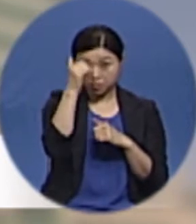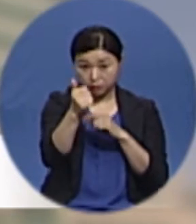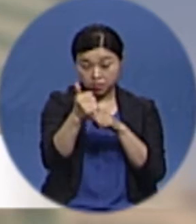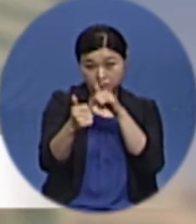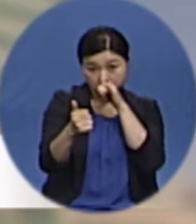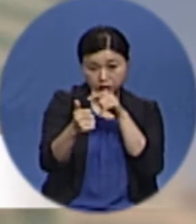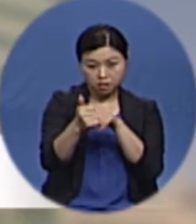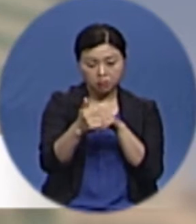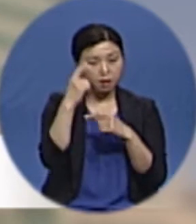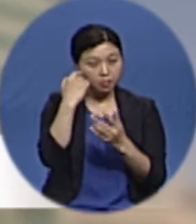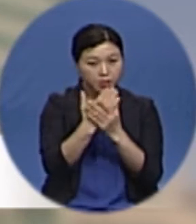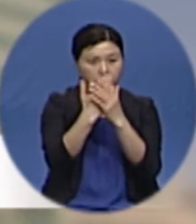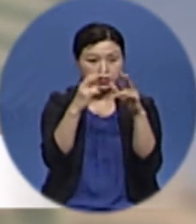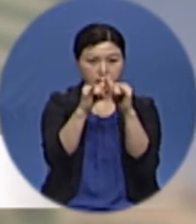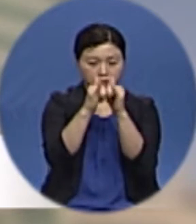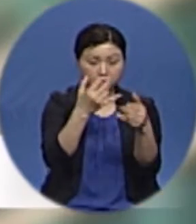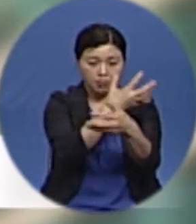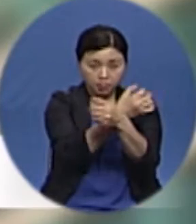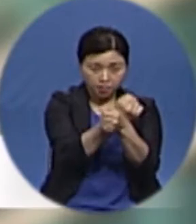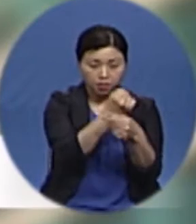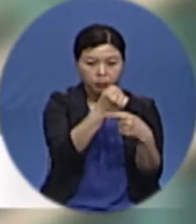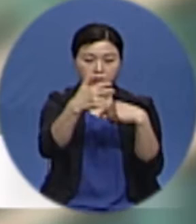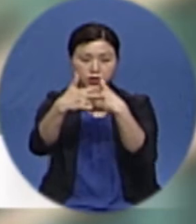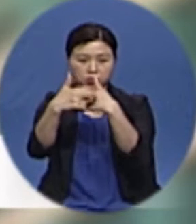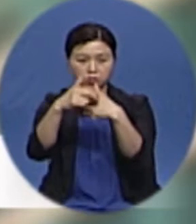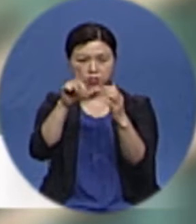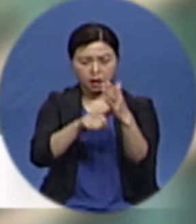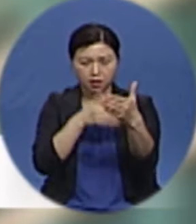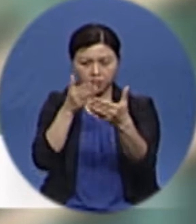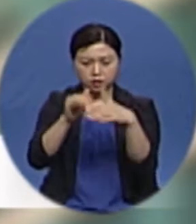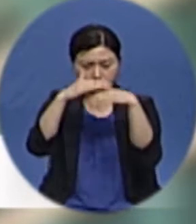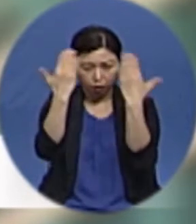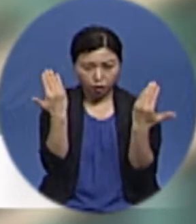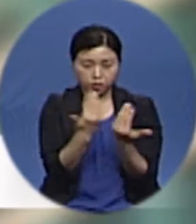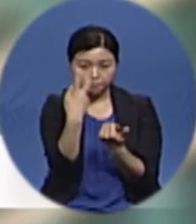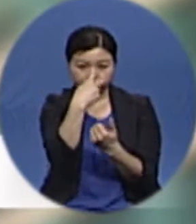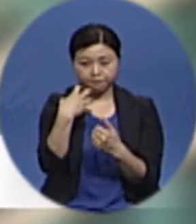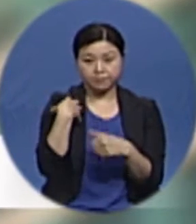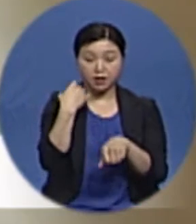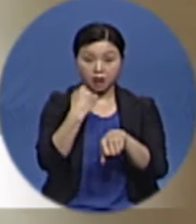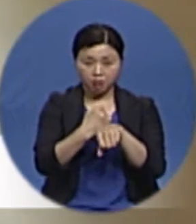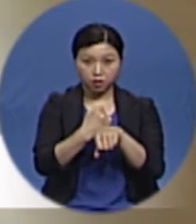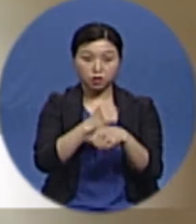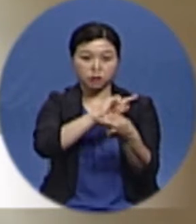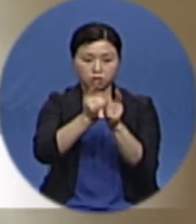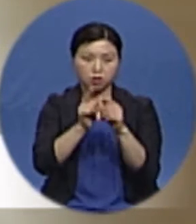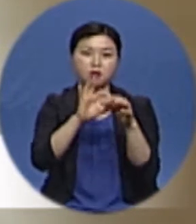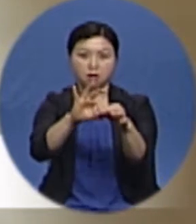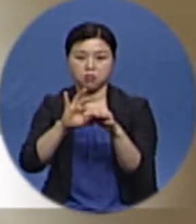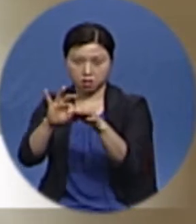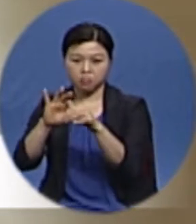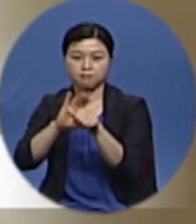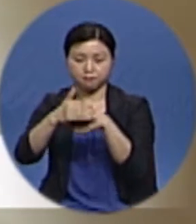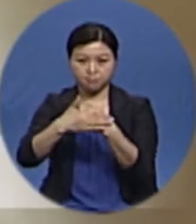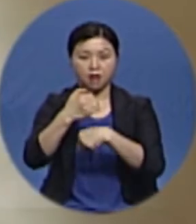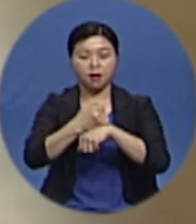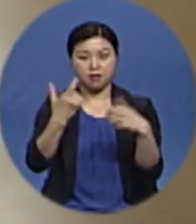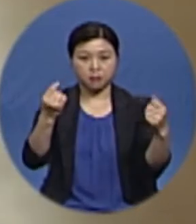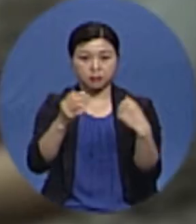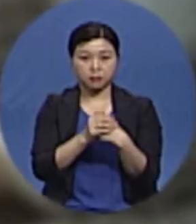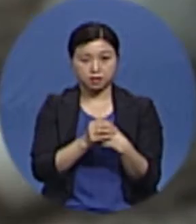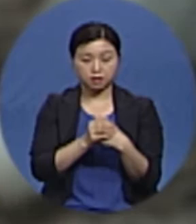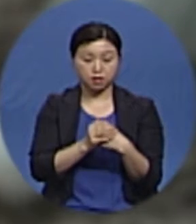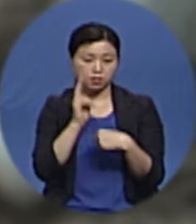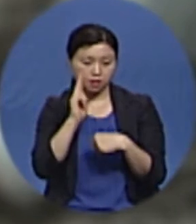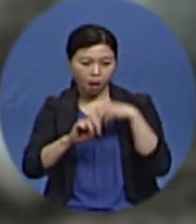예약부터 진료까지 모든 과정을 안내하며 발달장애 관련 진료 부서 간 협진 의료를 제공합니다. 또한 중증